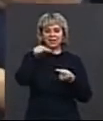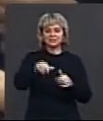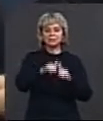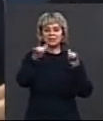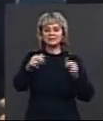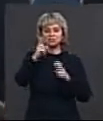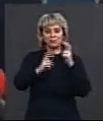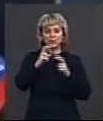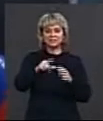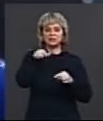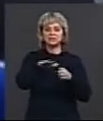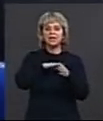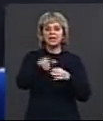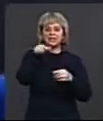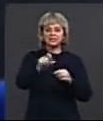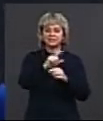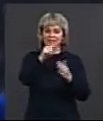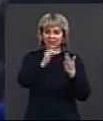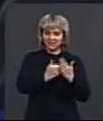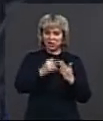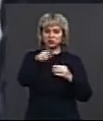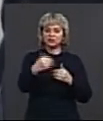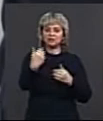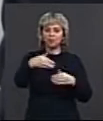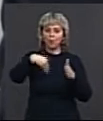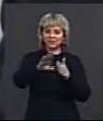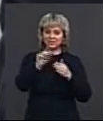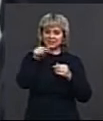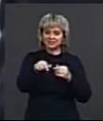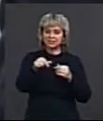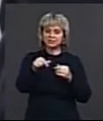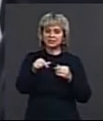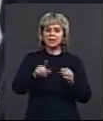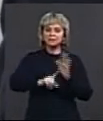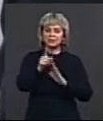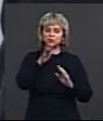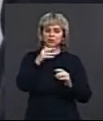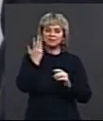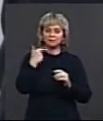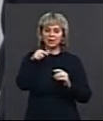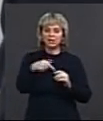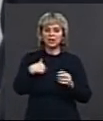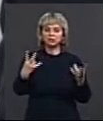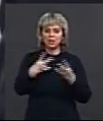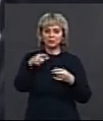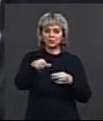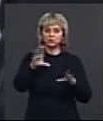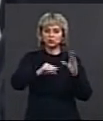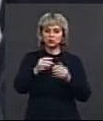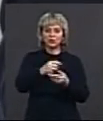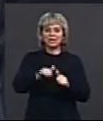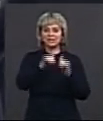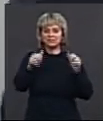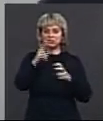развитием производства, с реализацией ряда задач по его модернизации. Наступило время, когда нам необходимо, с учетом